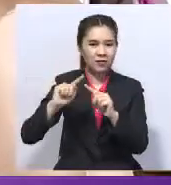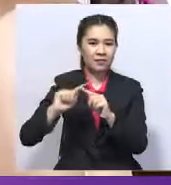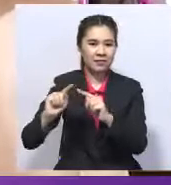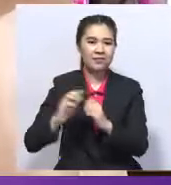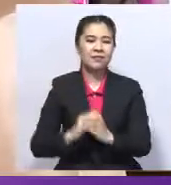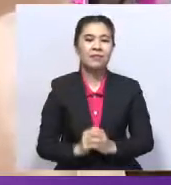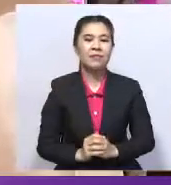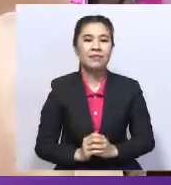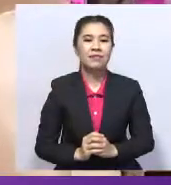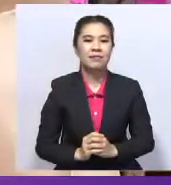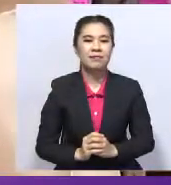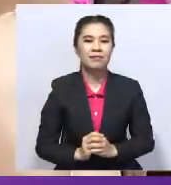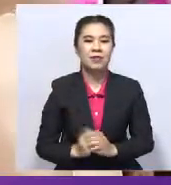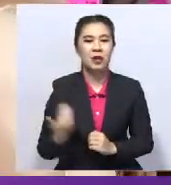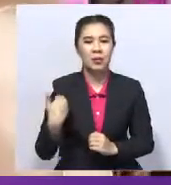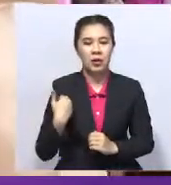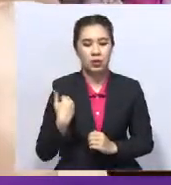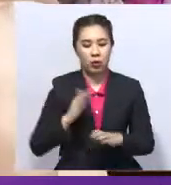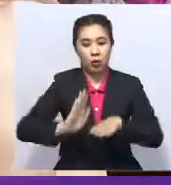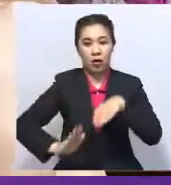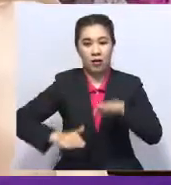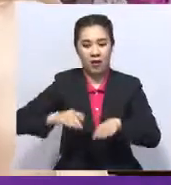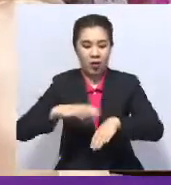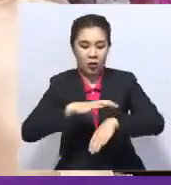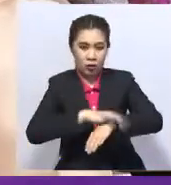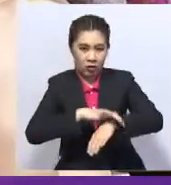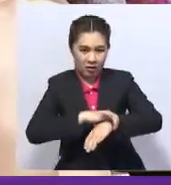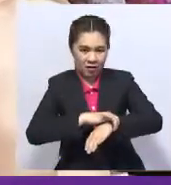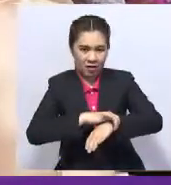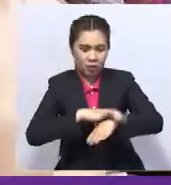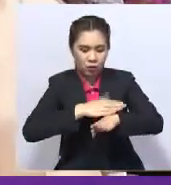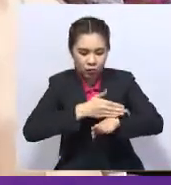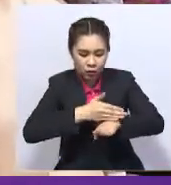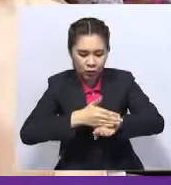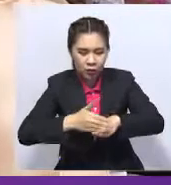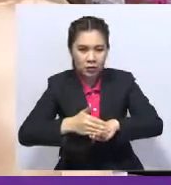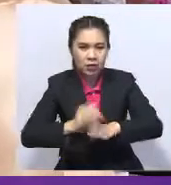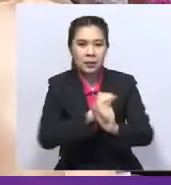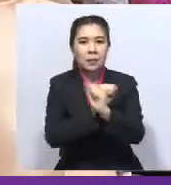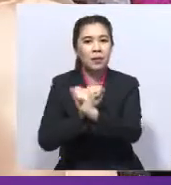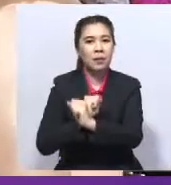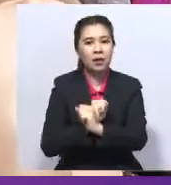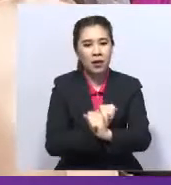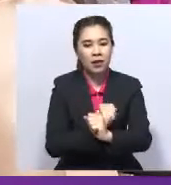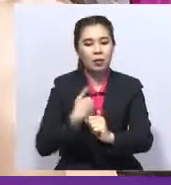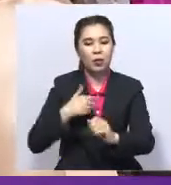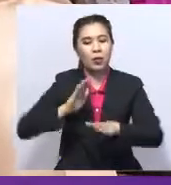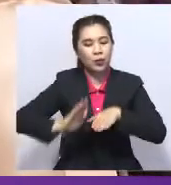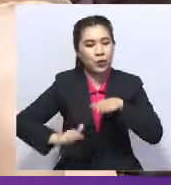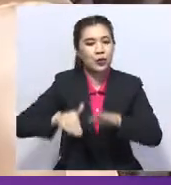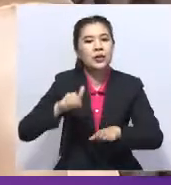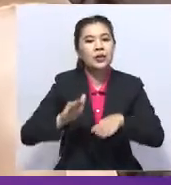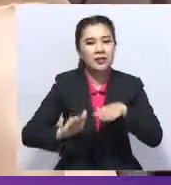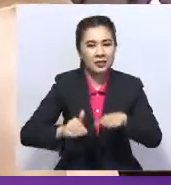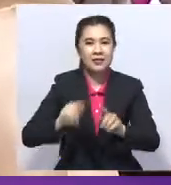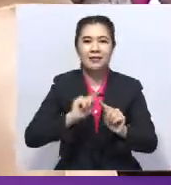ำนี่ก็คือโพกผ้าที่ข้อเท้านะครับตั้งแต่ข้อเท้าลงไปจนถึงปลายเท้าเพื่อที่ป้องกันเวลาเดินเกี่ยวหนามรวมถึงทากห